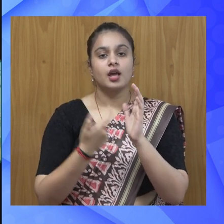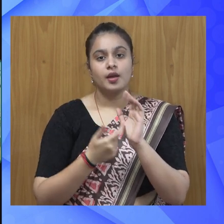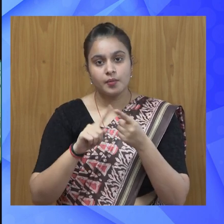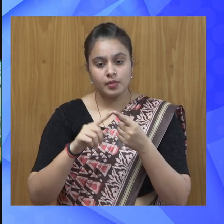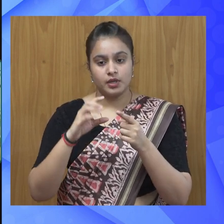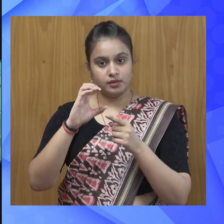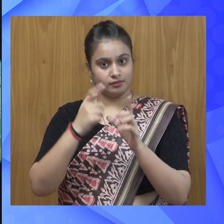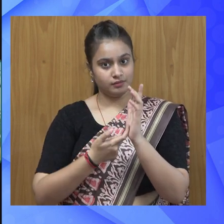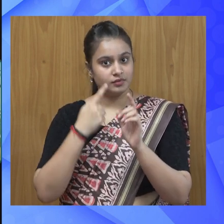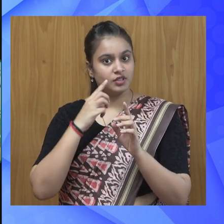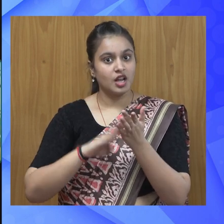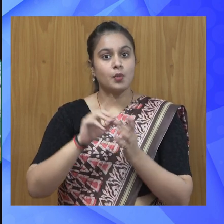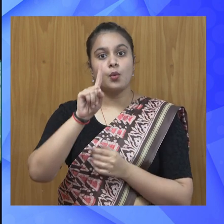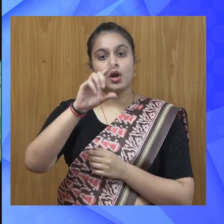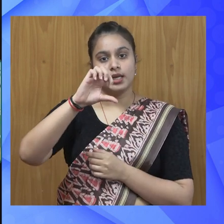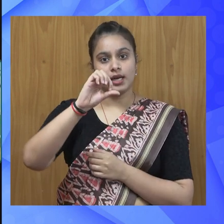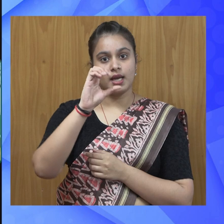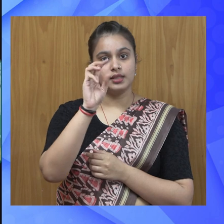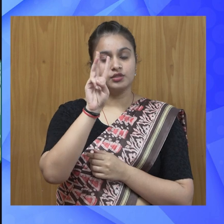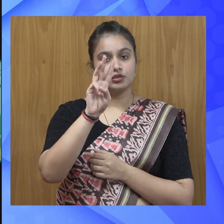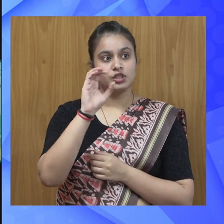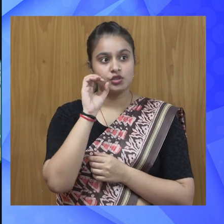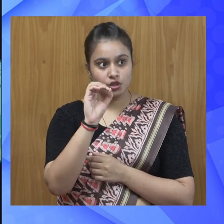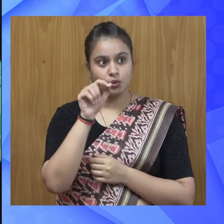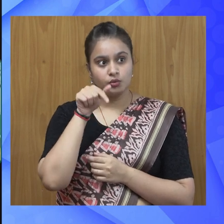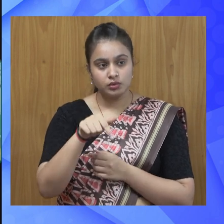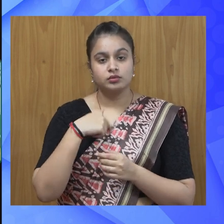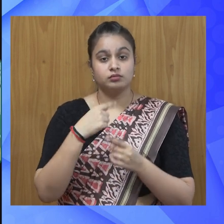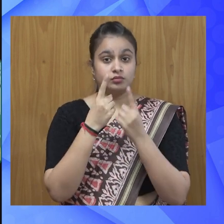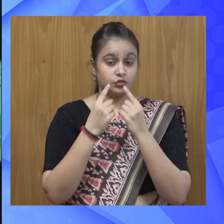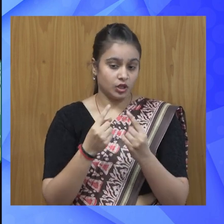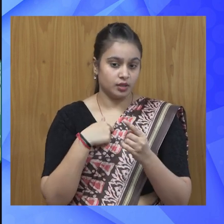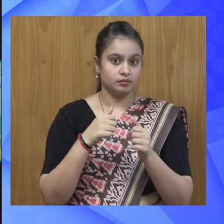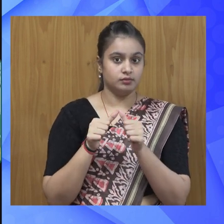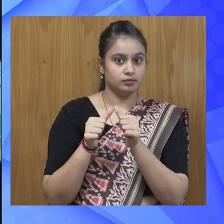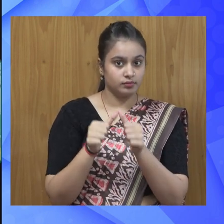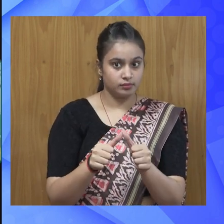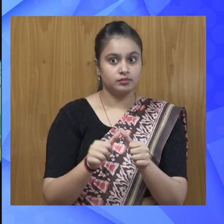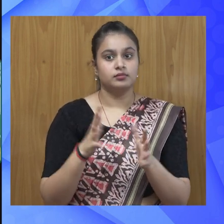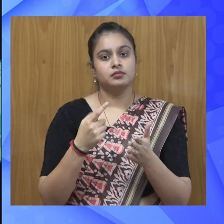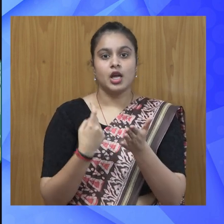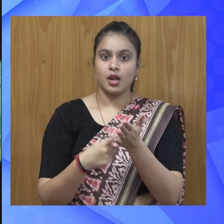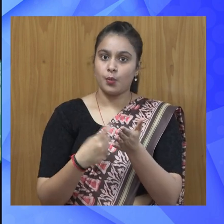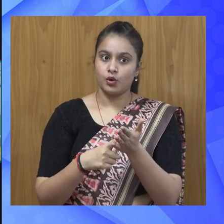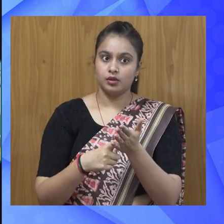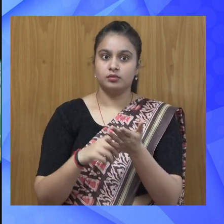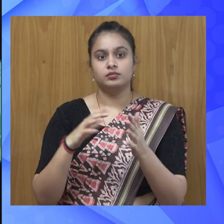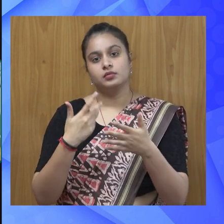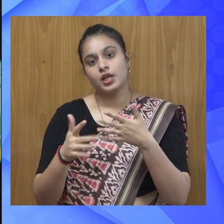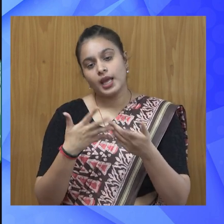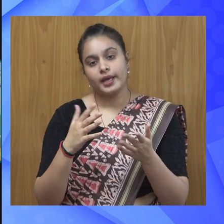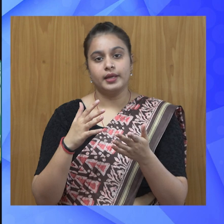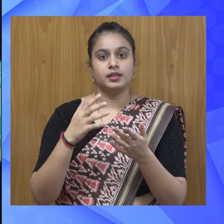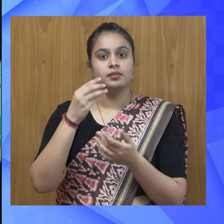1930, तो इंडियन साइबर क्राइम कोऑर्डिनेशन सेंटर आपको असिस्ट करता है सिटीजंस को कि वो रिपोर्ट कर सकें किसी भी तरह का